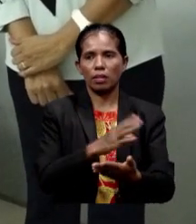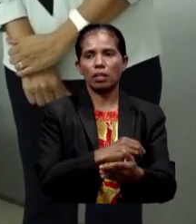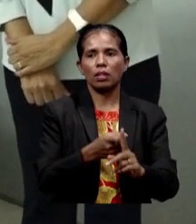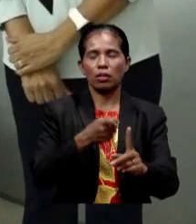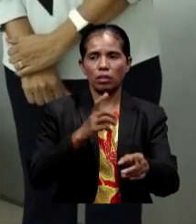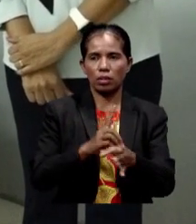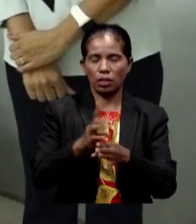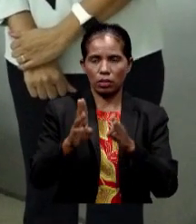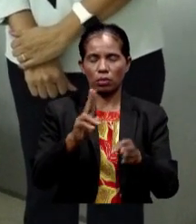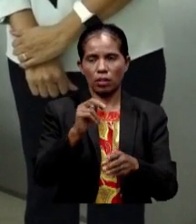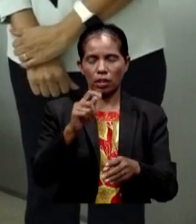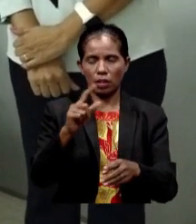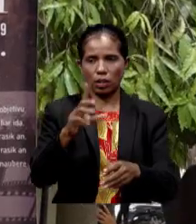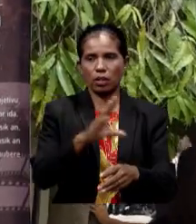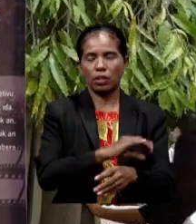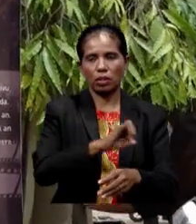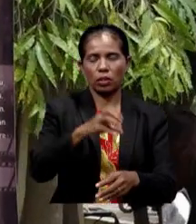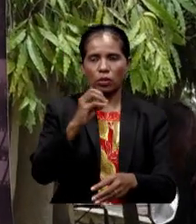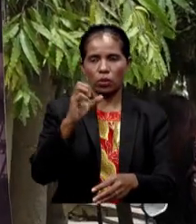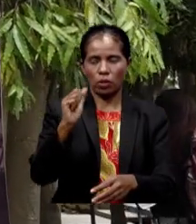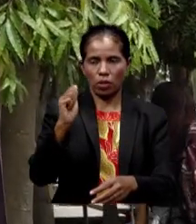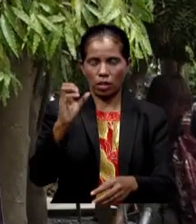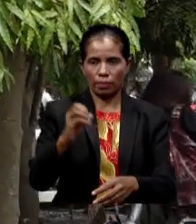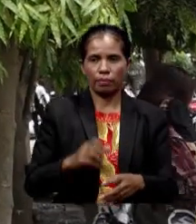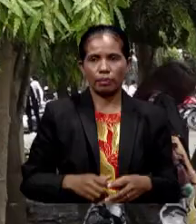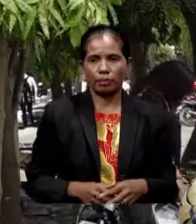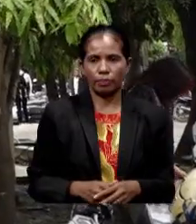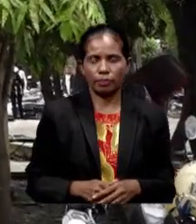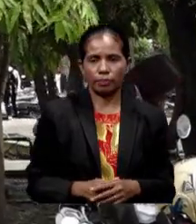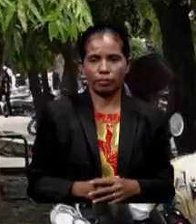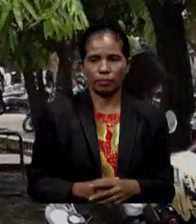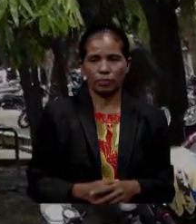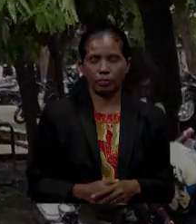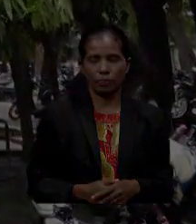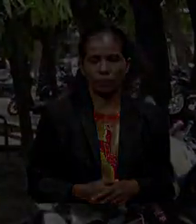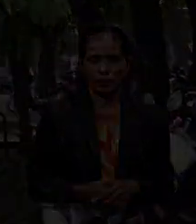reitor UNTL João Soares Martins. Equipa cobertura, Jemen.